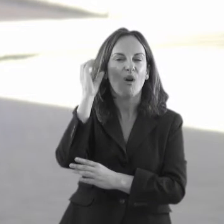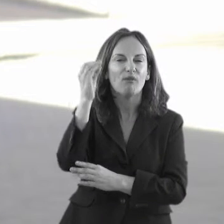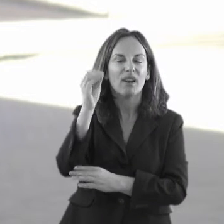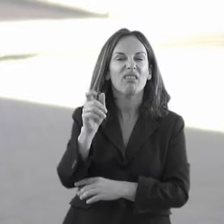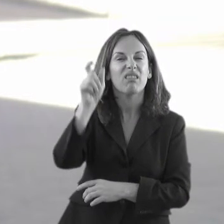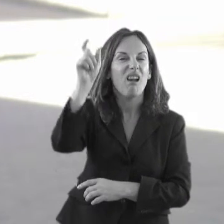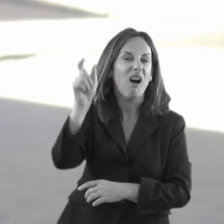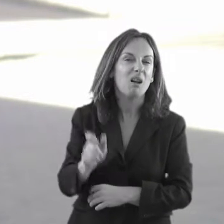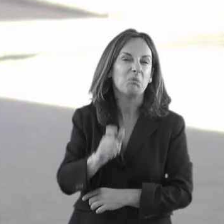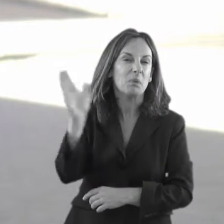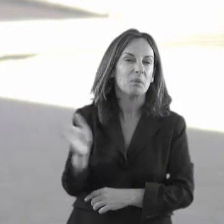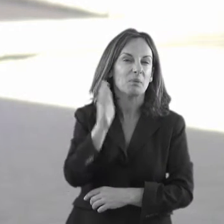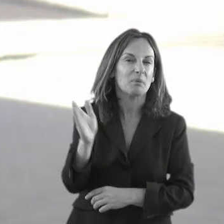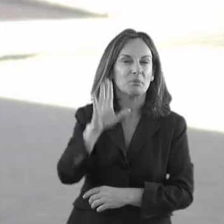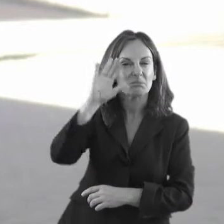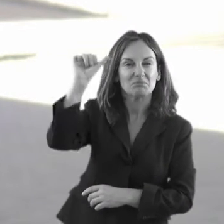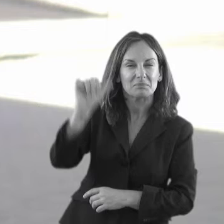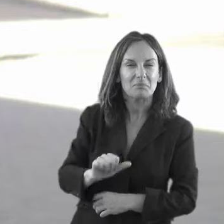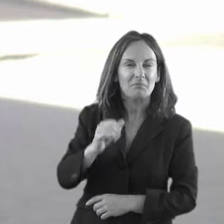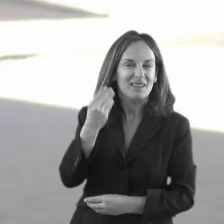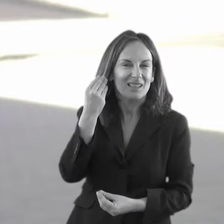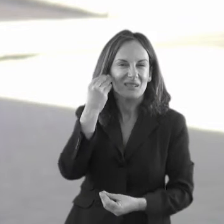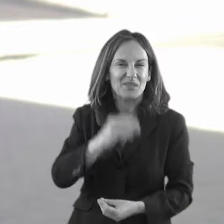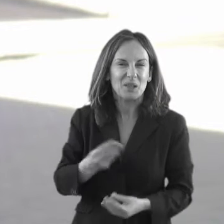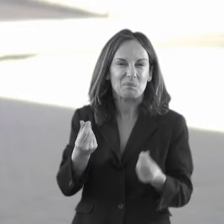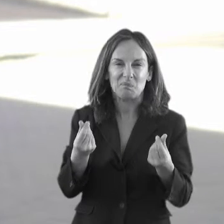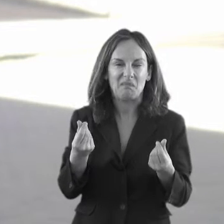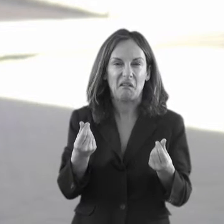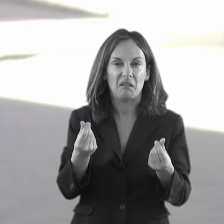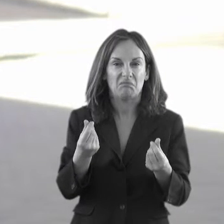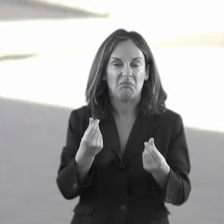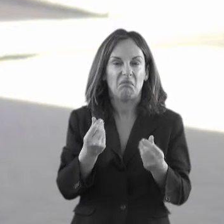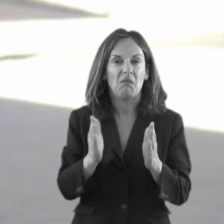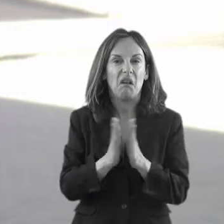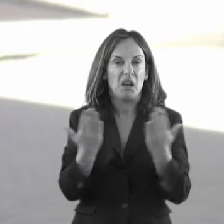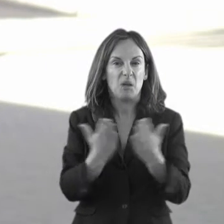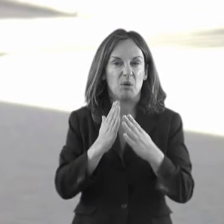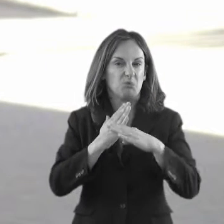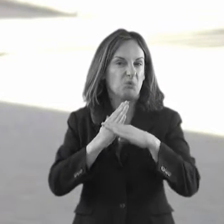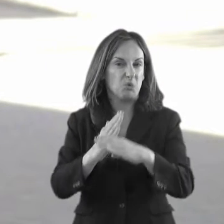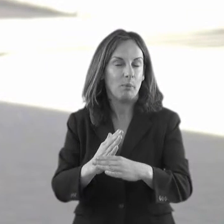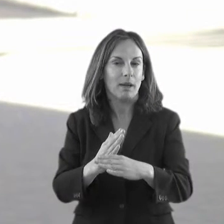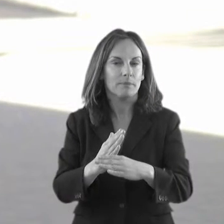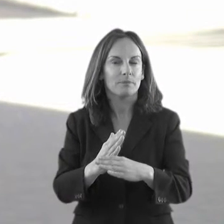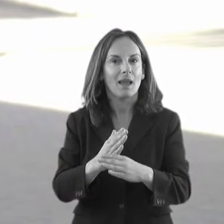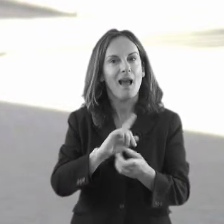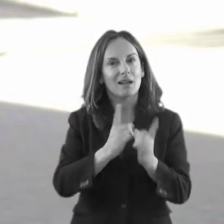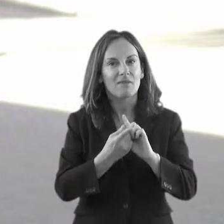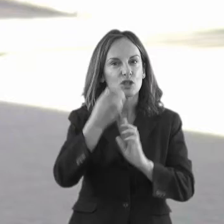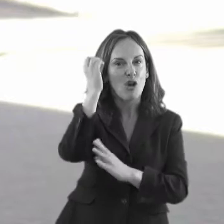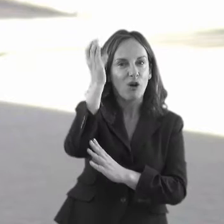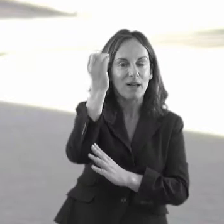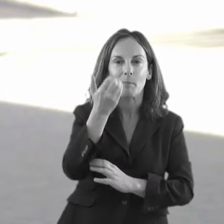història i el que saben, això no serveix de res, això es fa per escrit i ho publiques i ja està. La gràcia de les jornades és que a l'hora del cafè